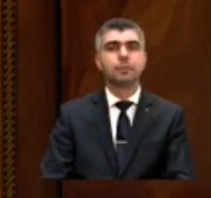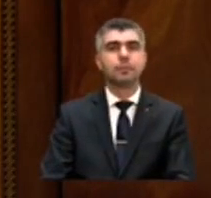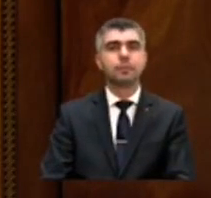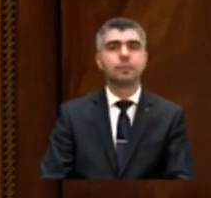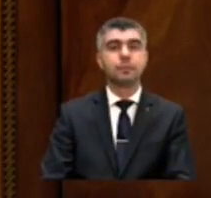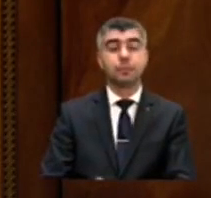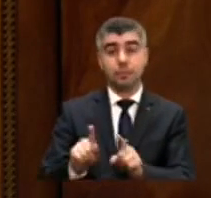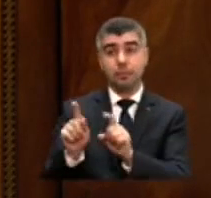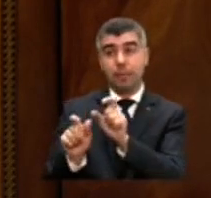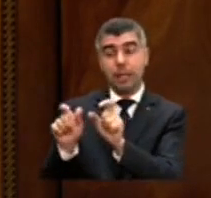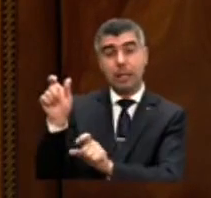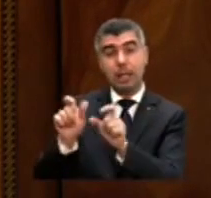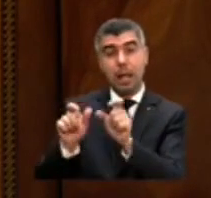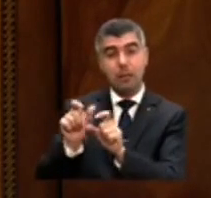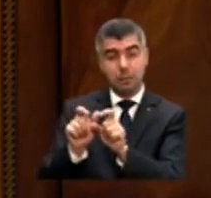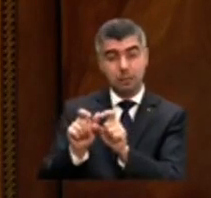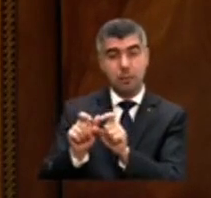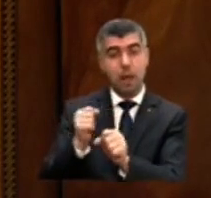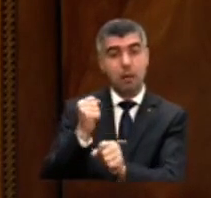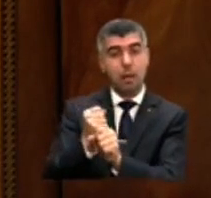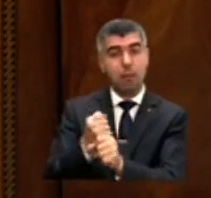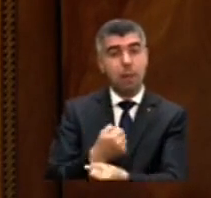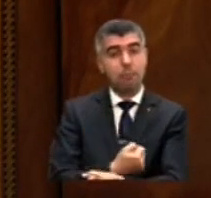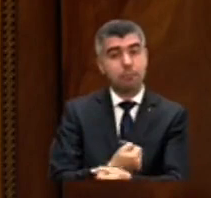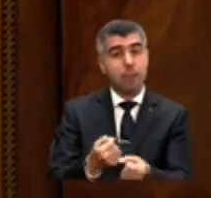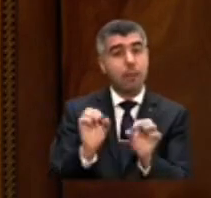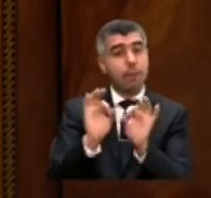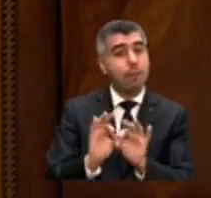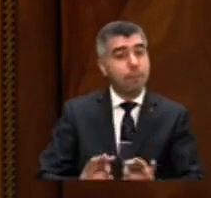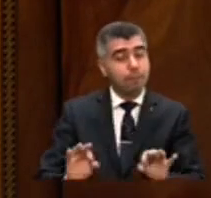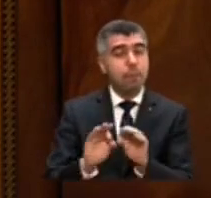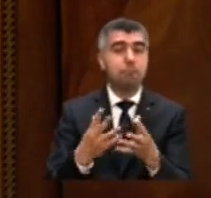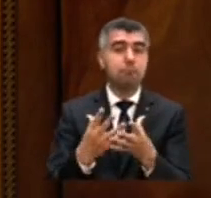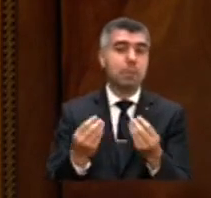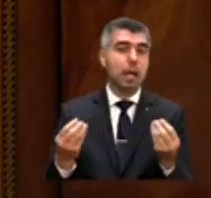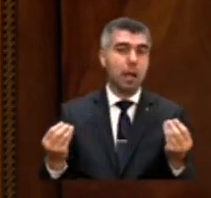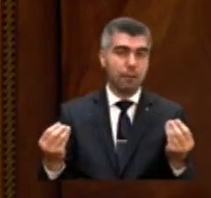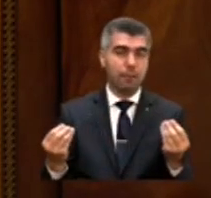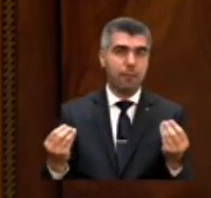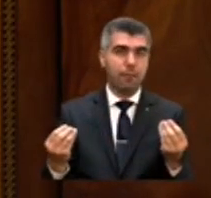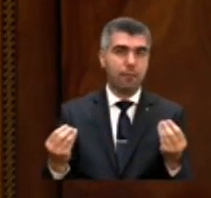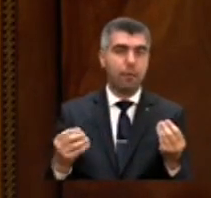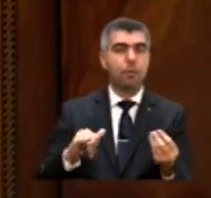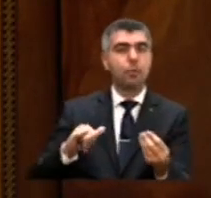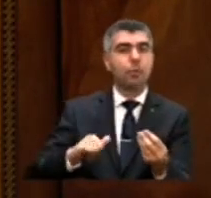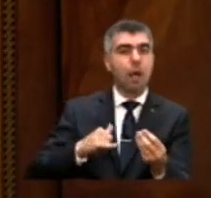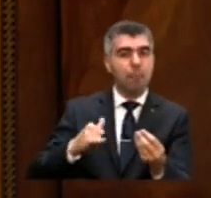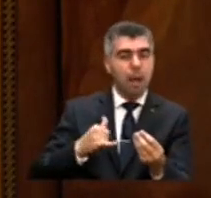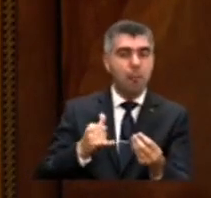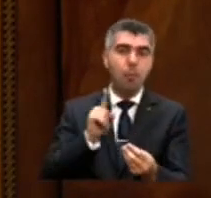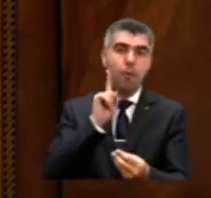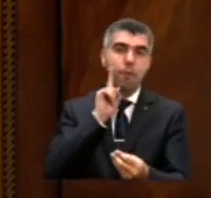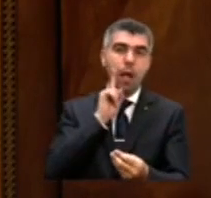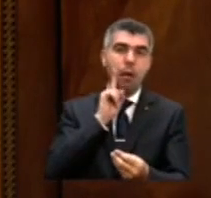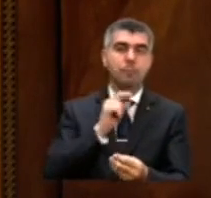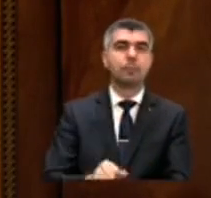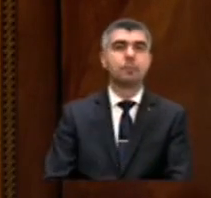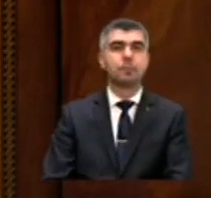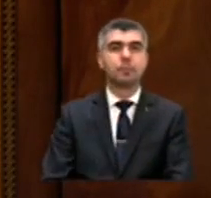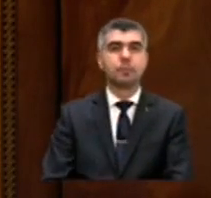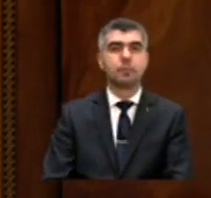الضحايا الاقتصاديين للأزمة كثيرون، خاصة في صفوف الشباب والنساء